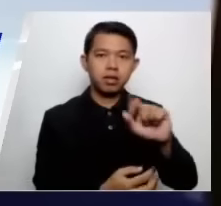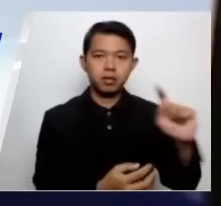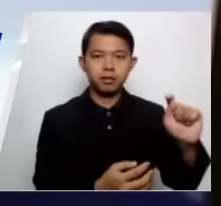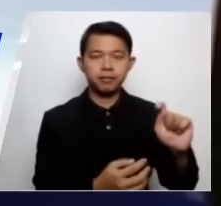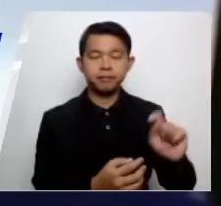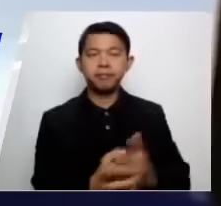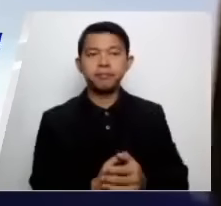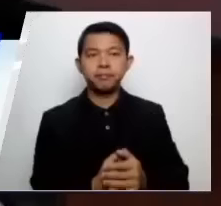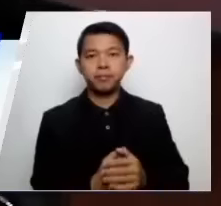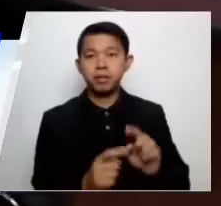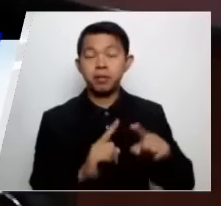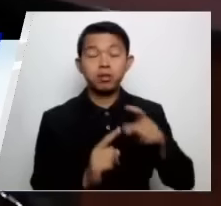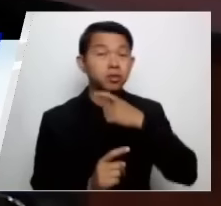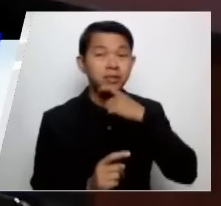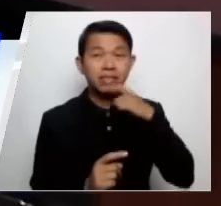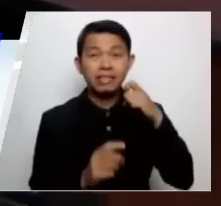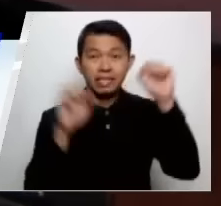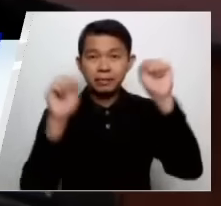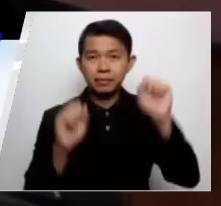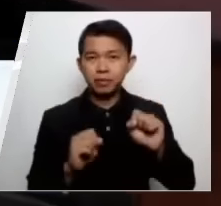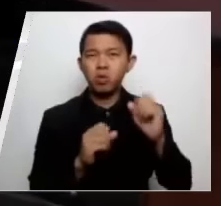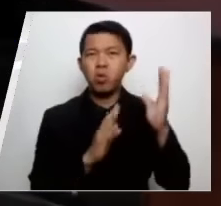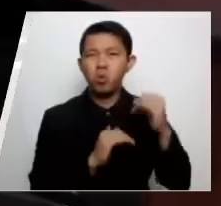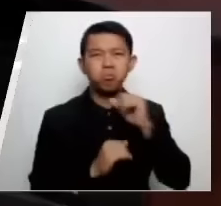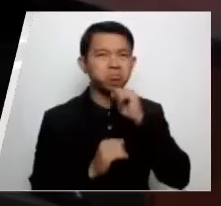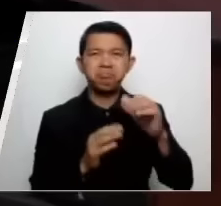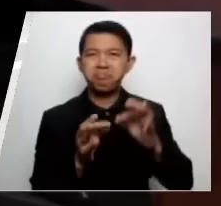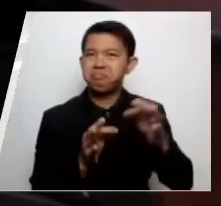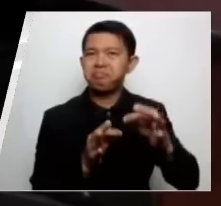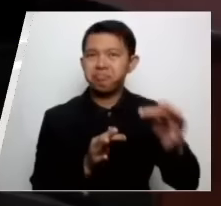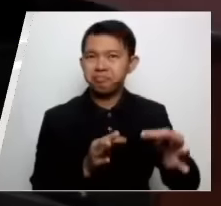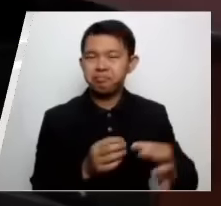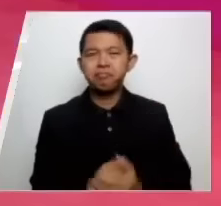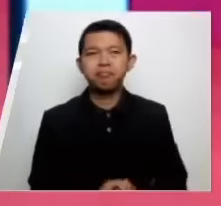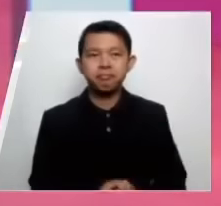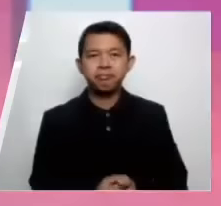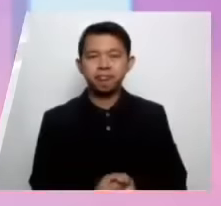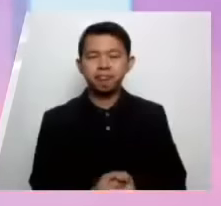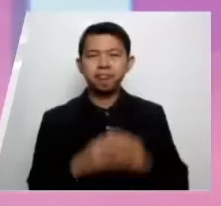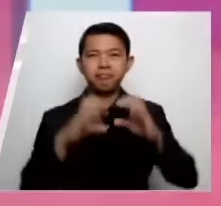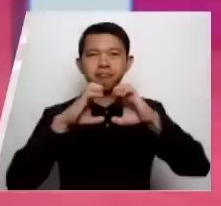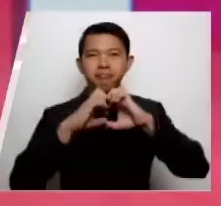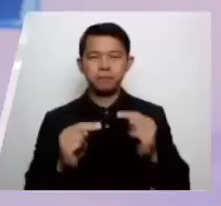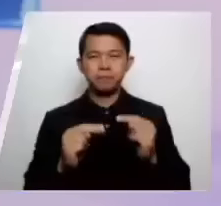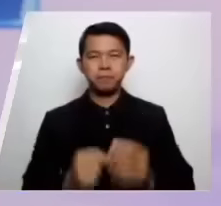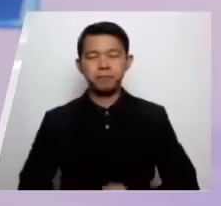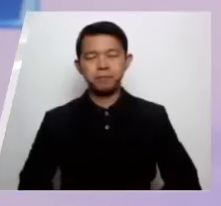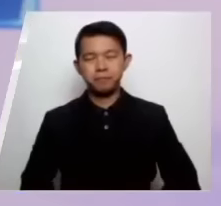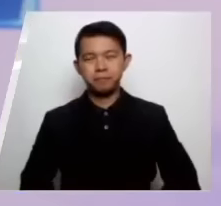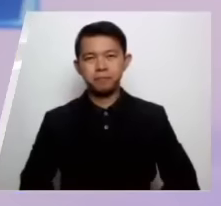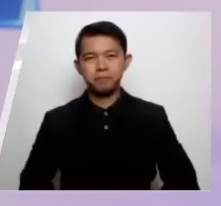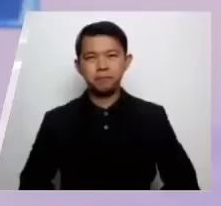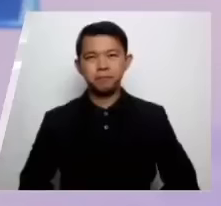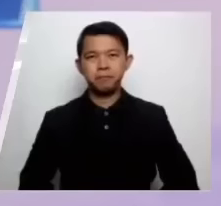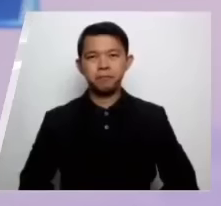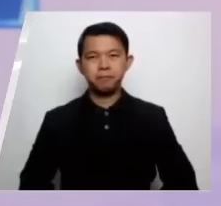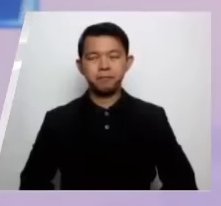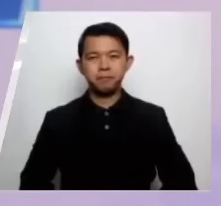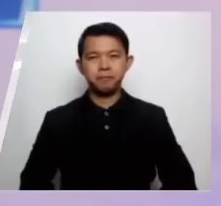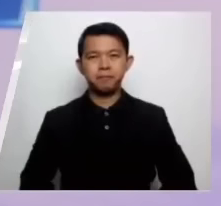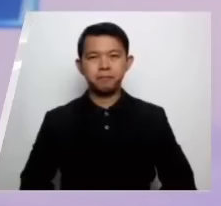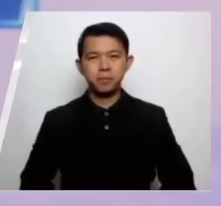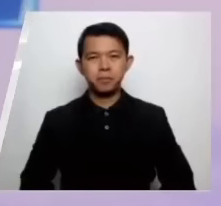dry season natin. Para sa GMA Integrated News, Danating Kungko ang inyong saksi. Balak ipatupad sa